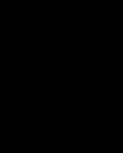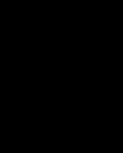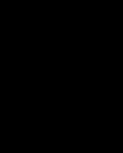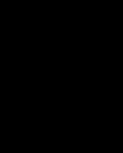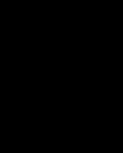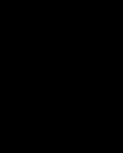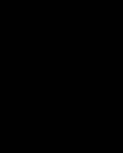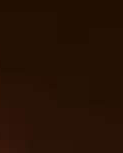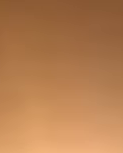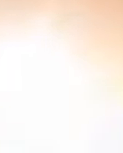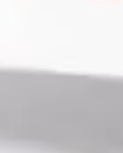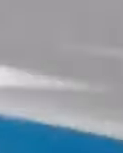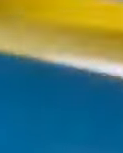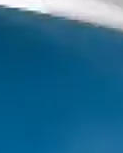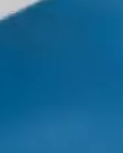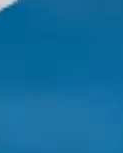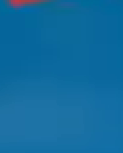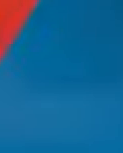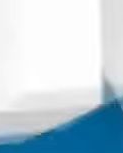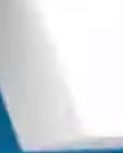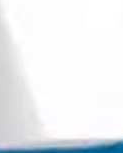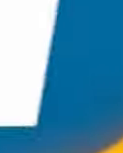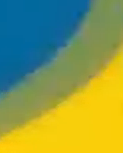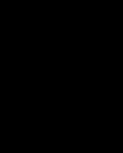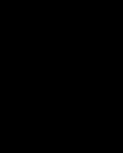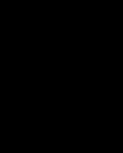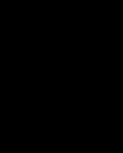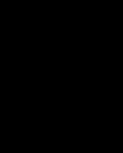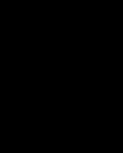Everywhere you go, MTN.